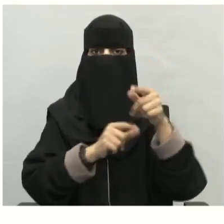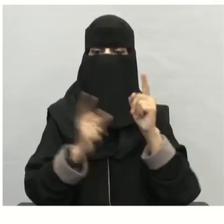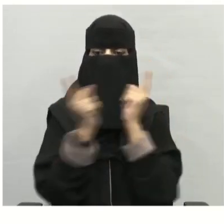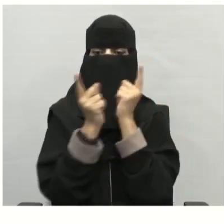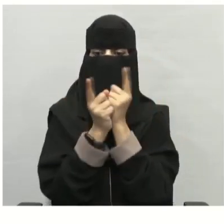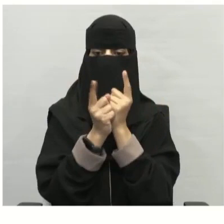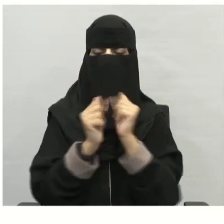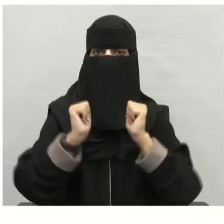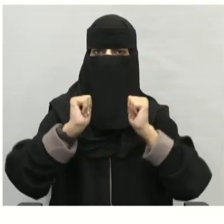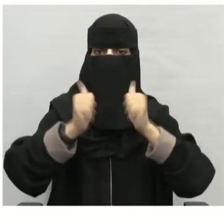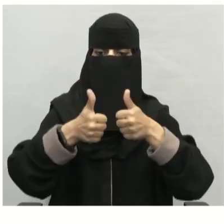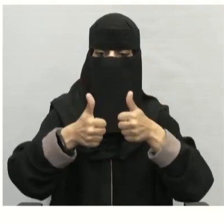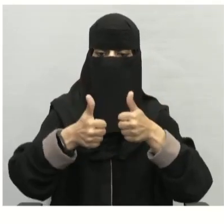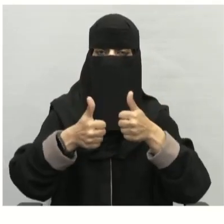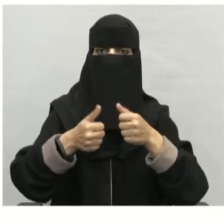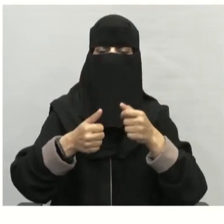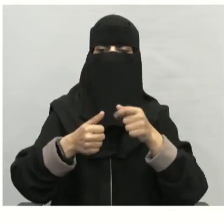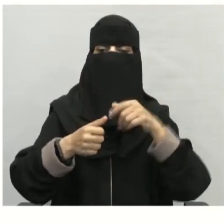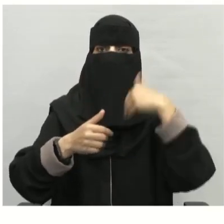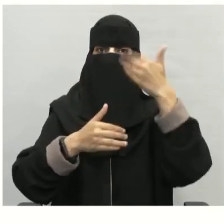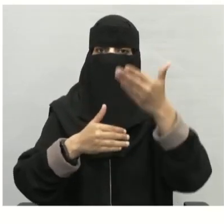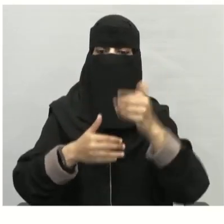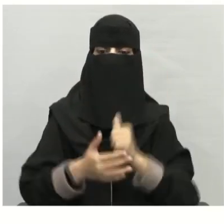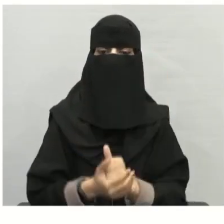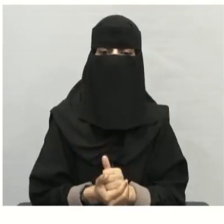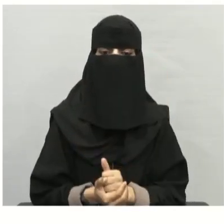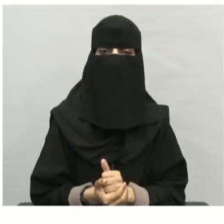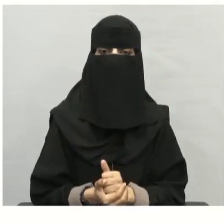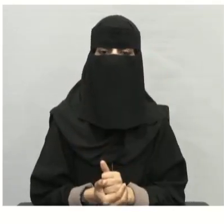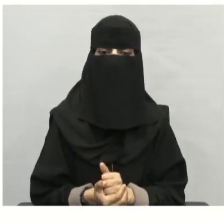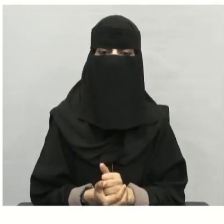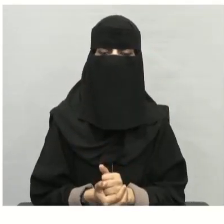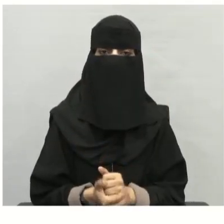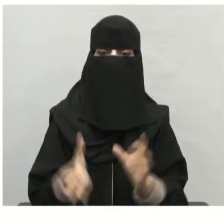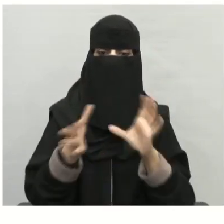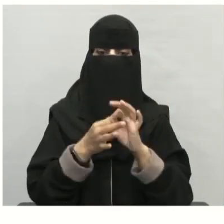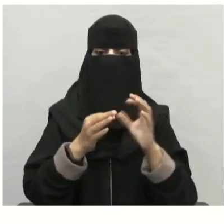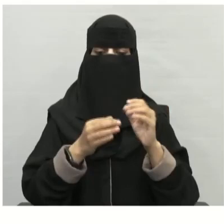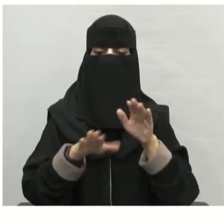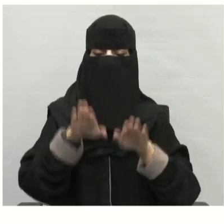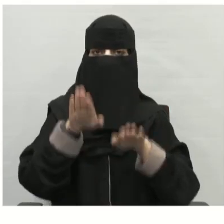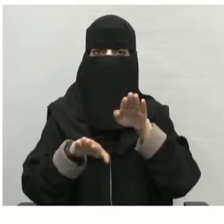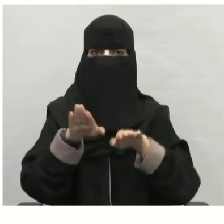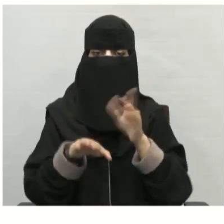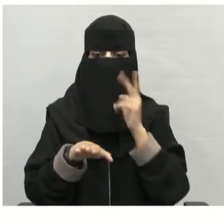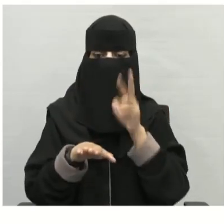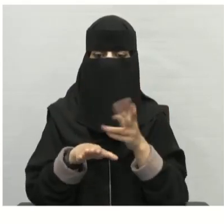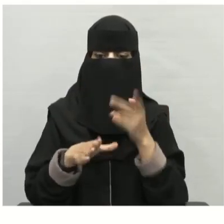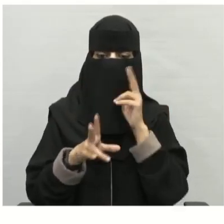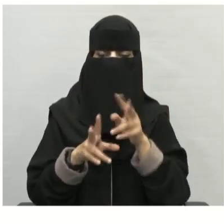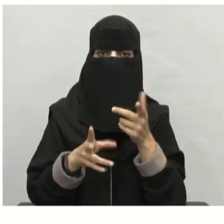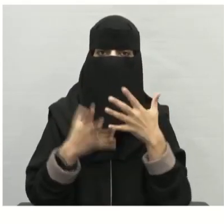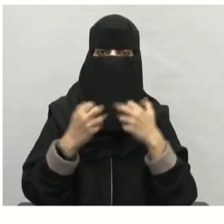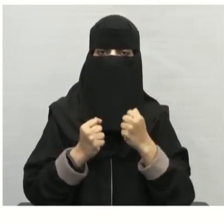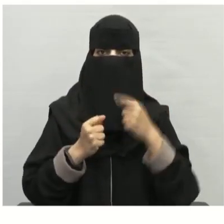على المقاومه او مواجهه المقاومه الخارجيه التوازن كما نشاهد في الصوره